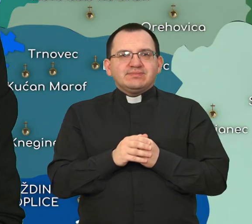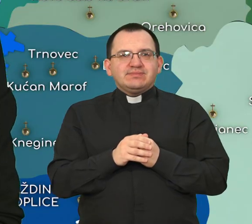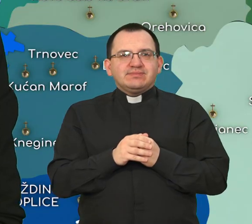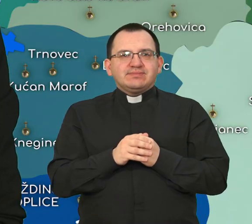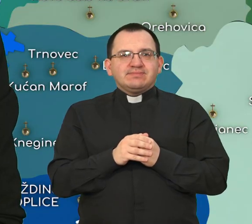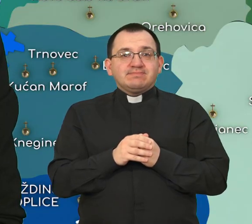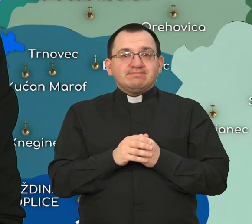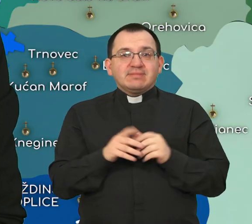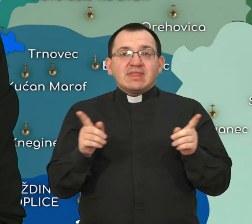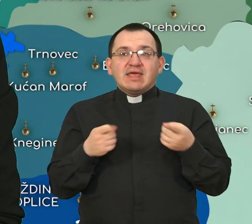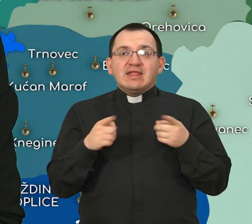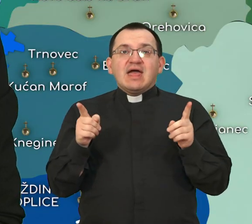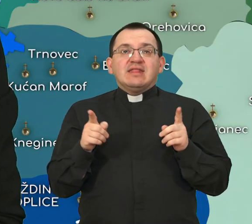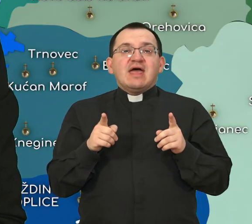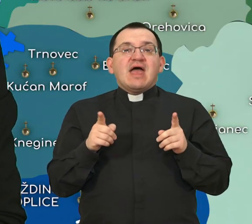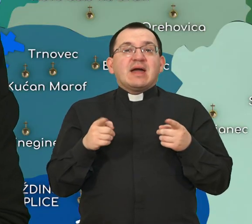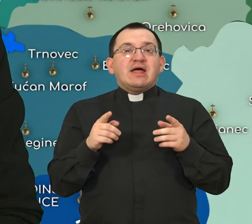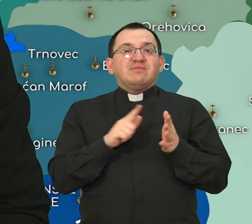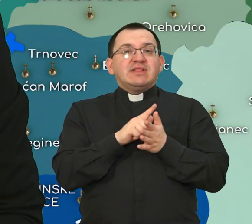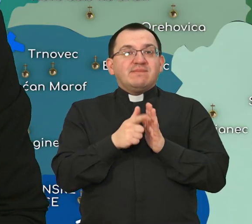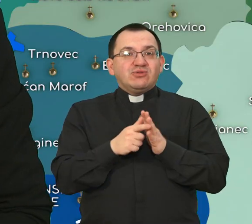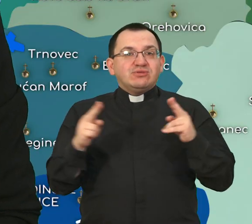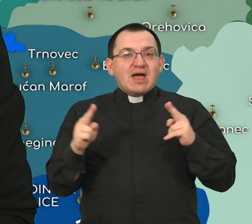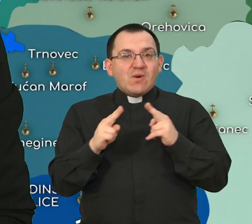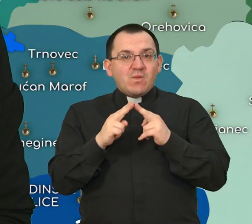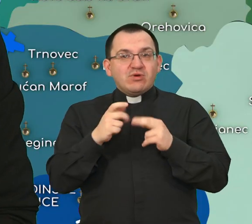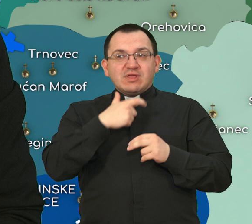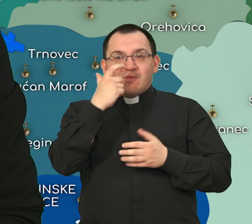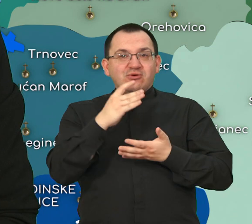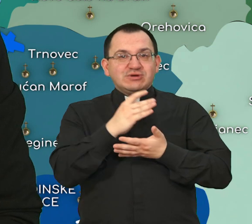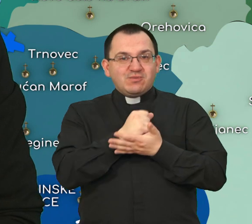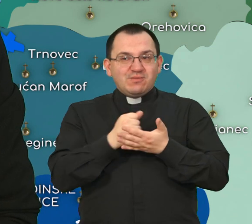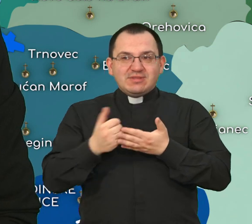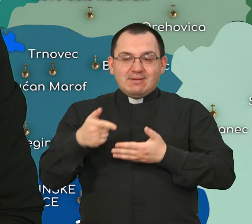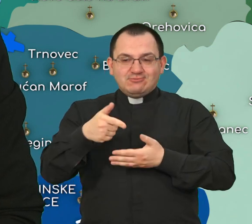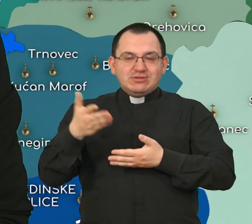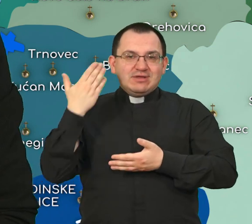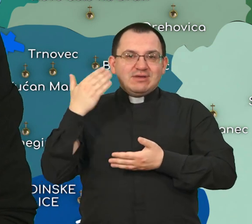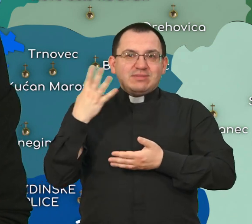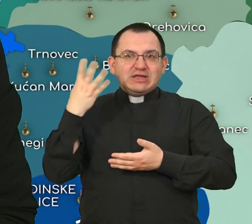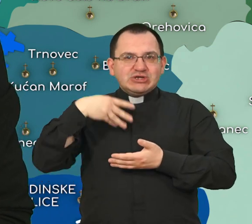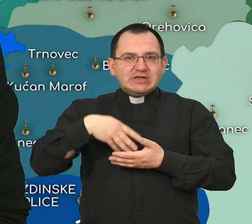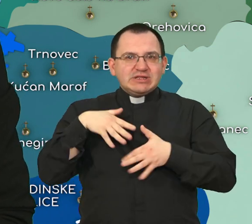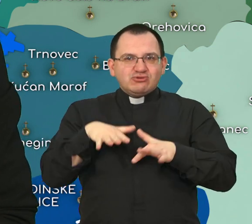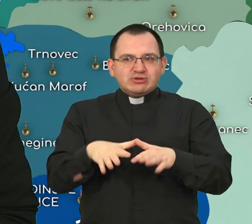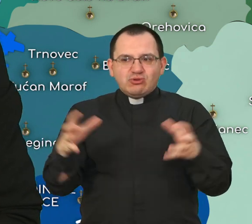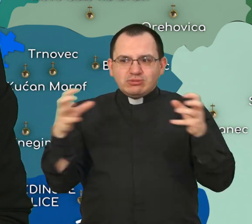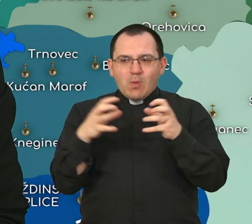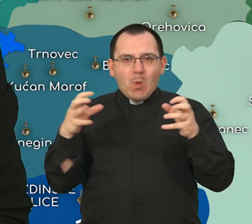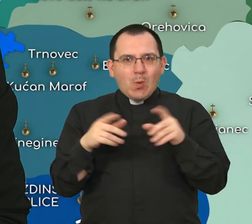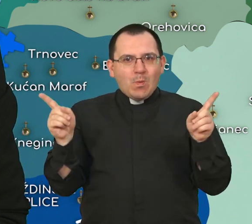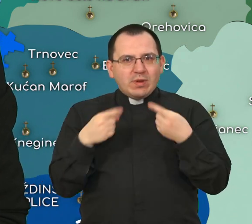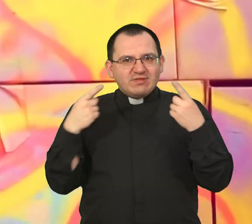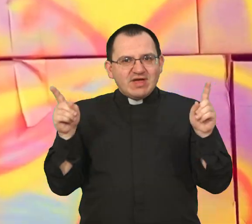Slijede nam glazbene minute. Upoznajmo Božju pobjedu koja je prije tjedan dana okupila 4000 ljudi na večeri slavljenja